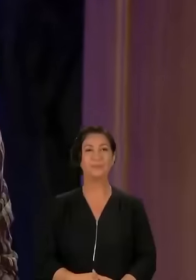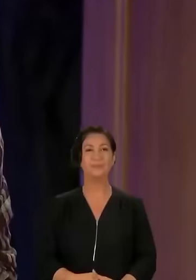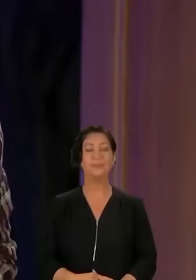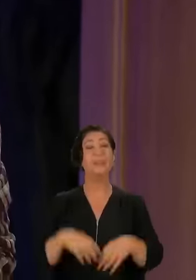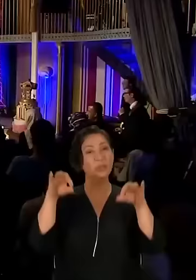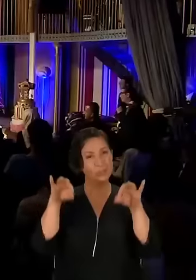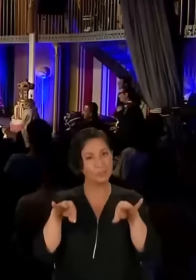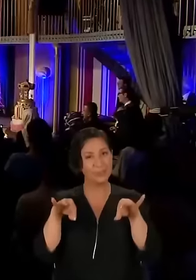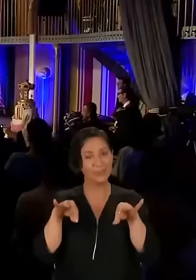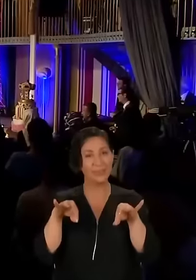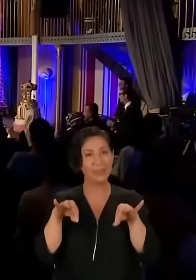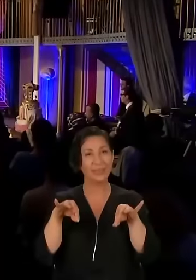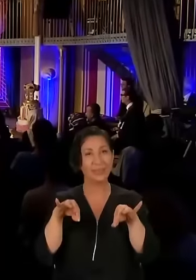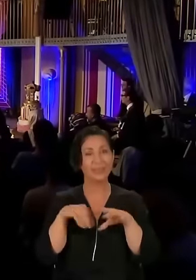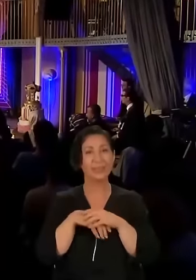Teşekkür ederim. Şimdi